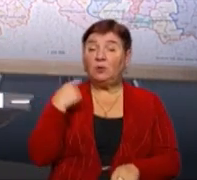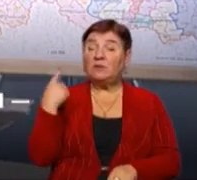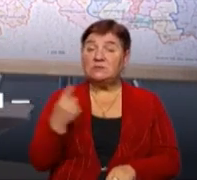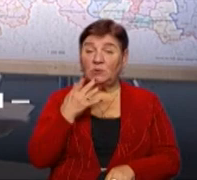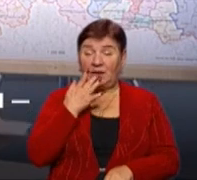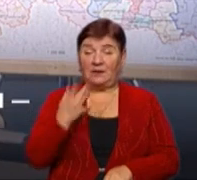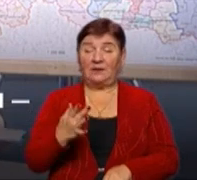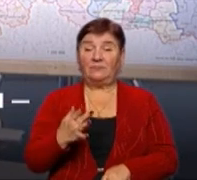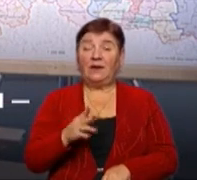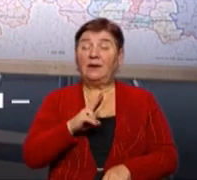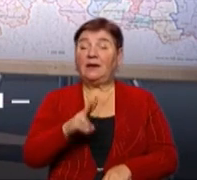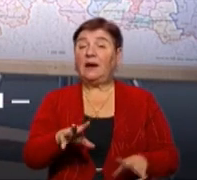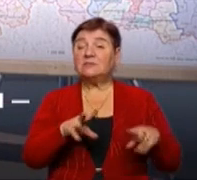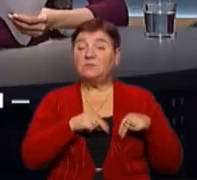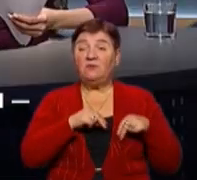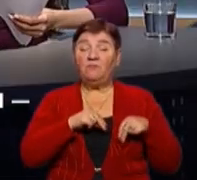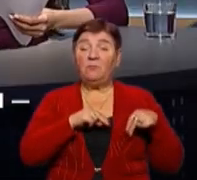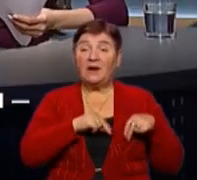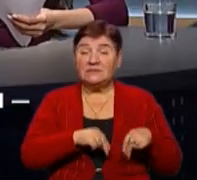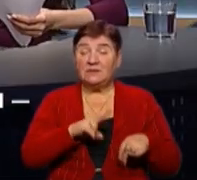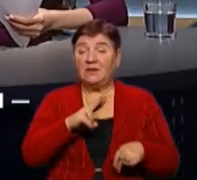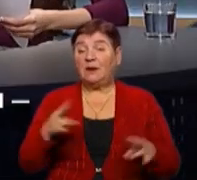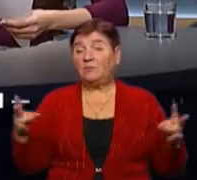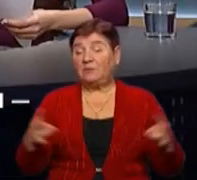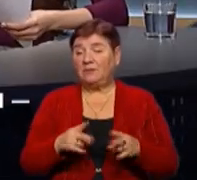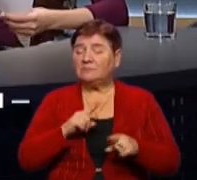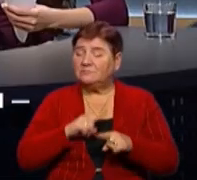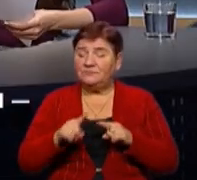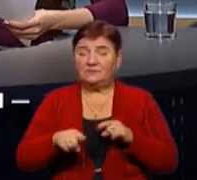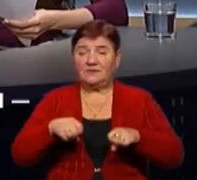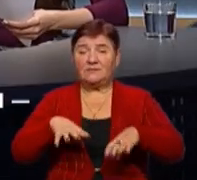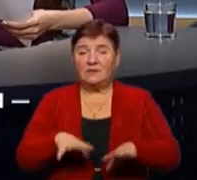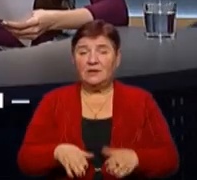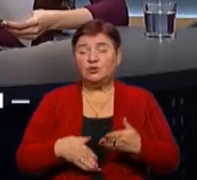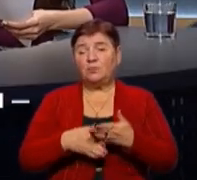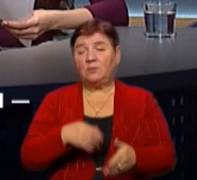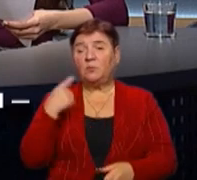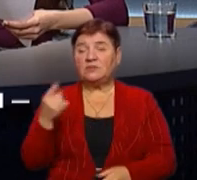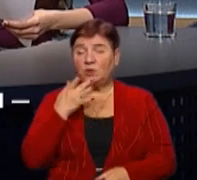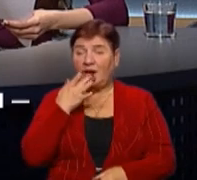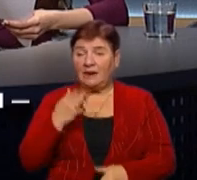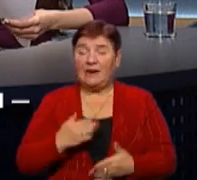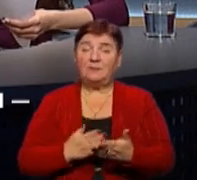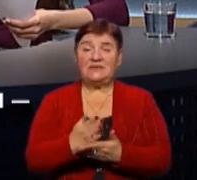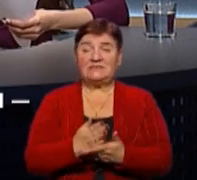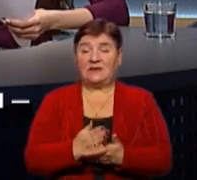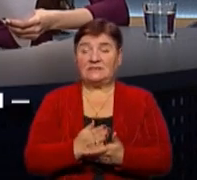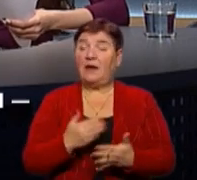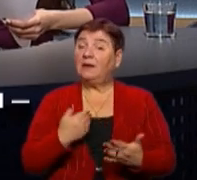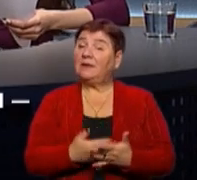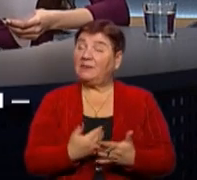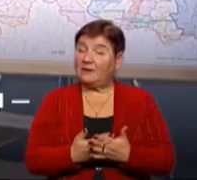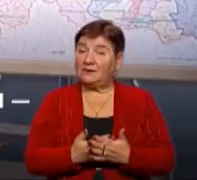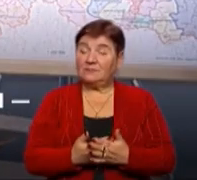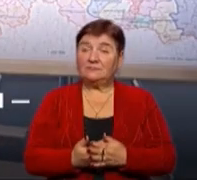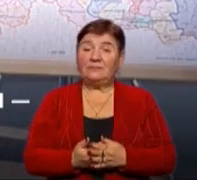влади. Наприклад, якою має бути співпраця, які питання потребують нагального вирішення з допомогою обласної ради і адміністрації? Ну, наприклад,